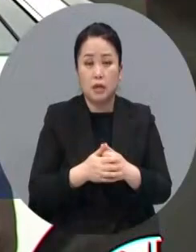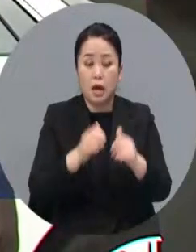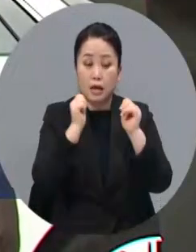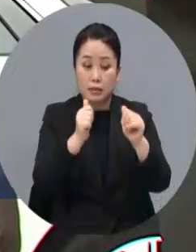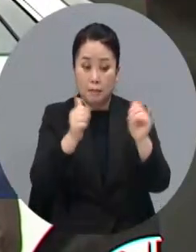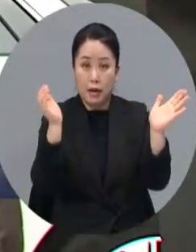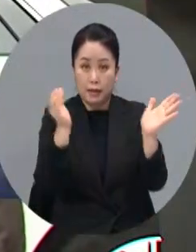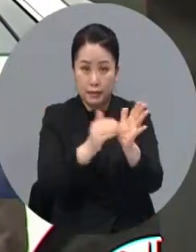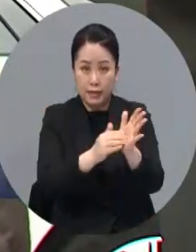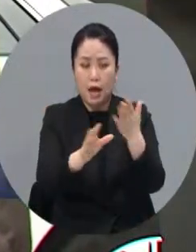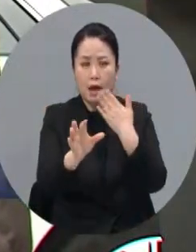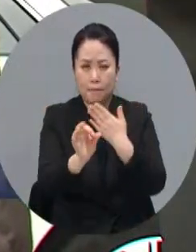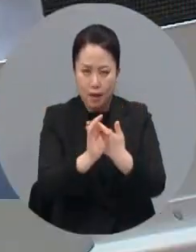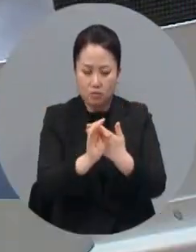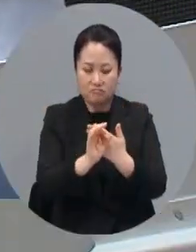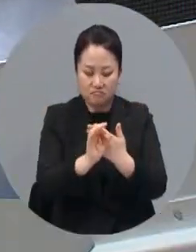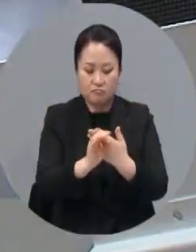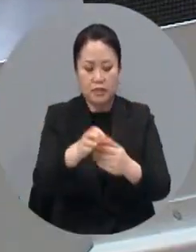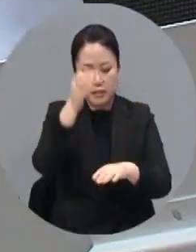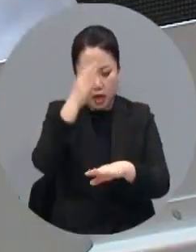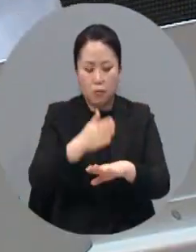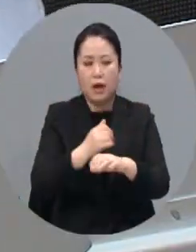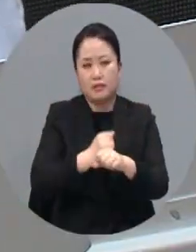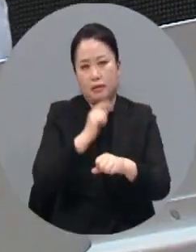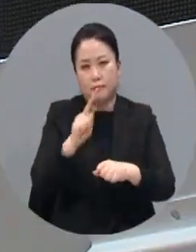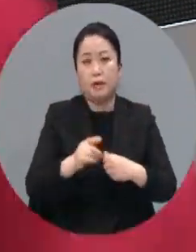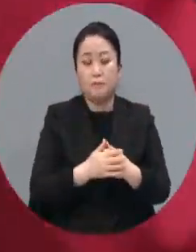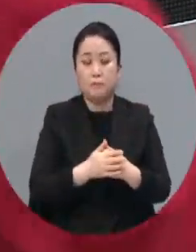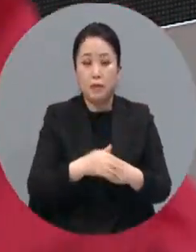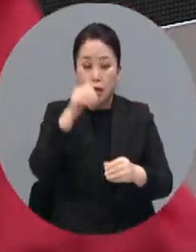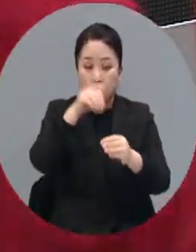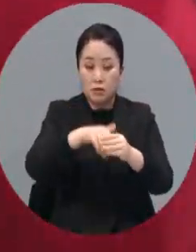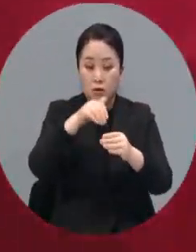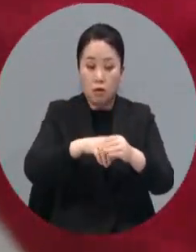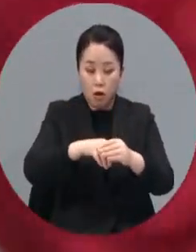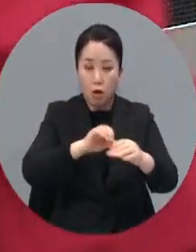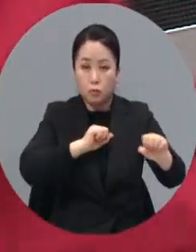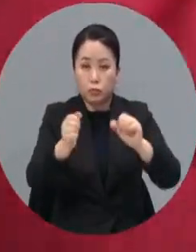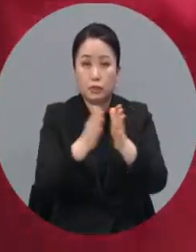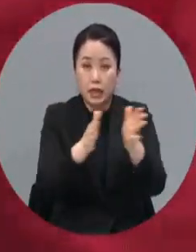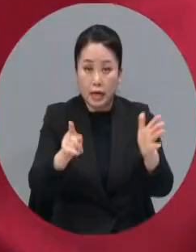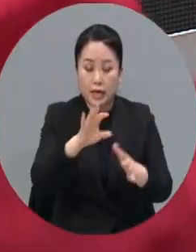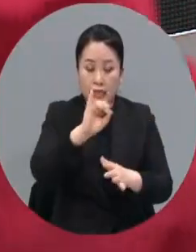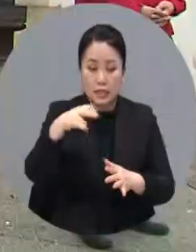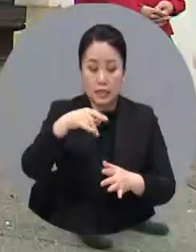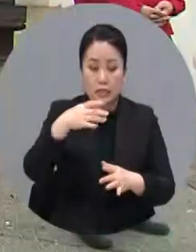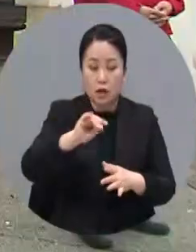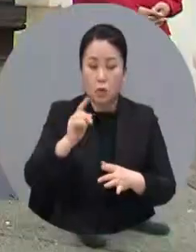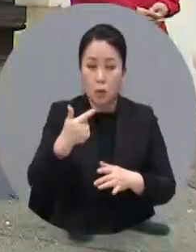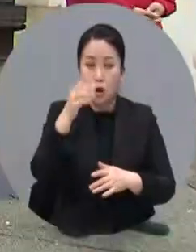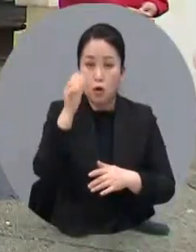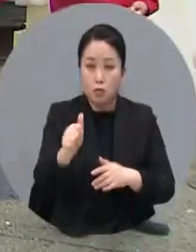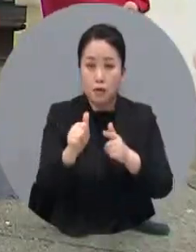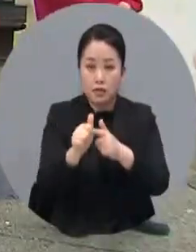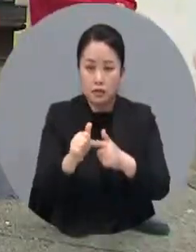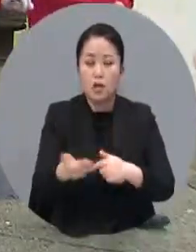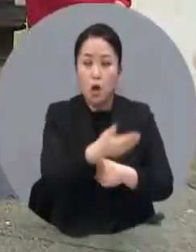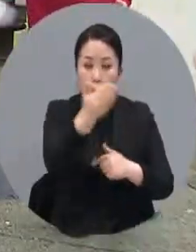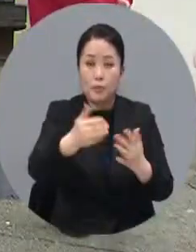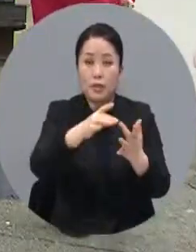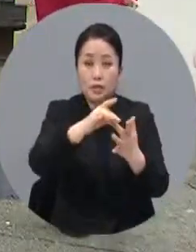다 끝나면은 내가 그때 할 겁니다. 오늘 선거운동을 시작한 이성건 후보는 여러분들의 선택에